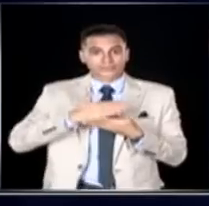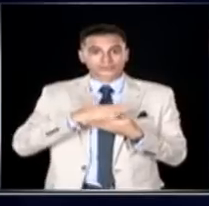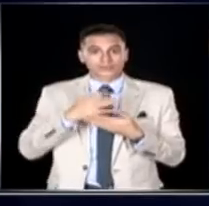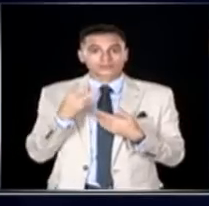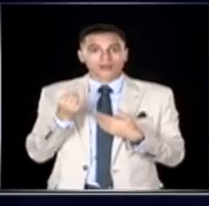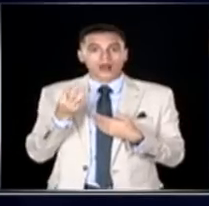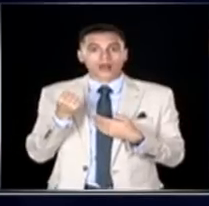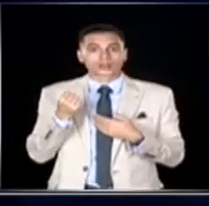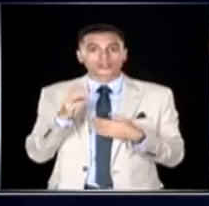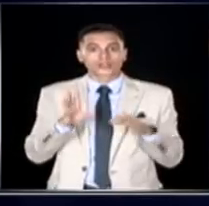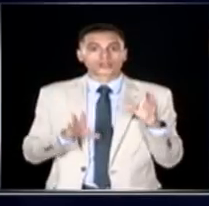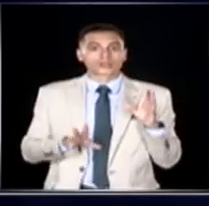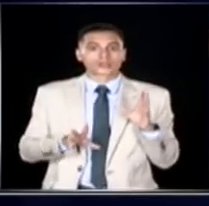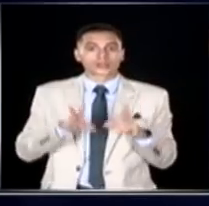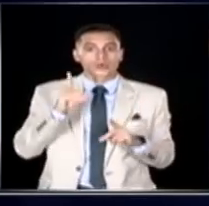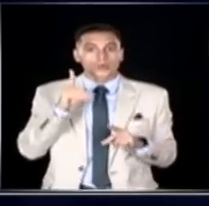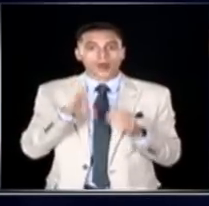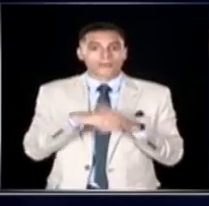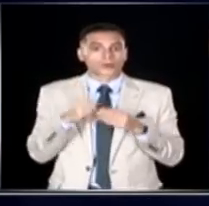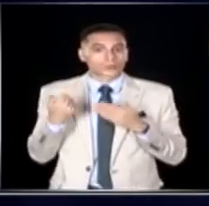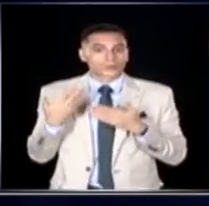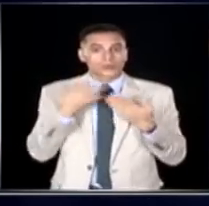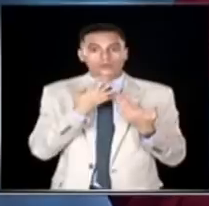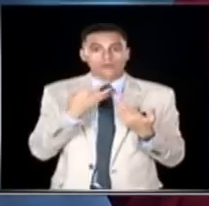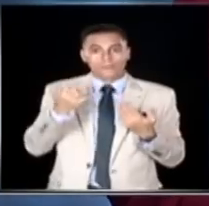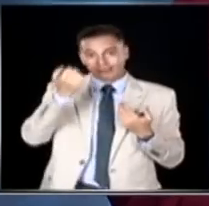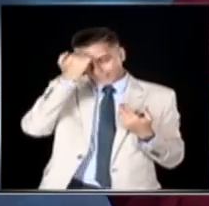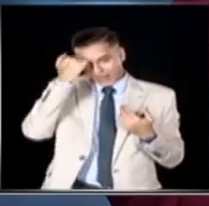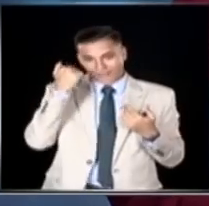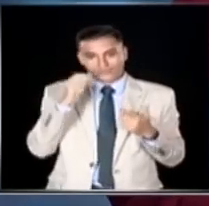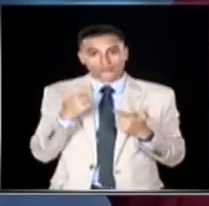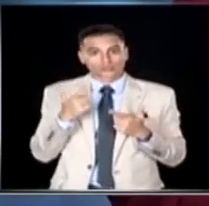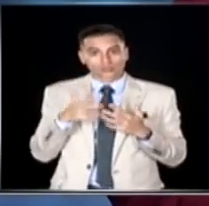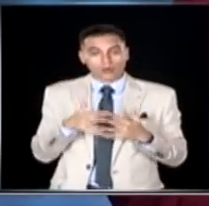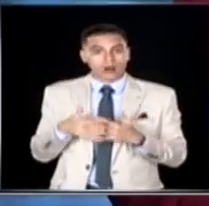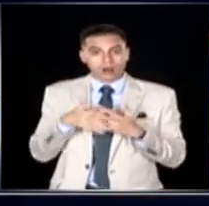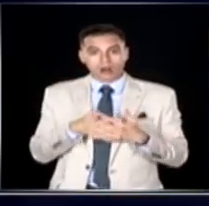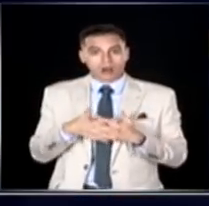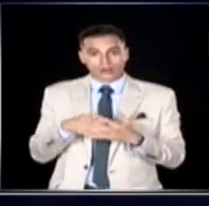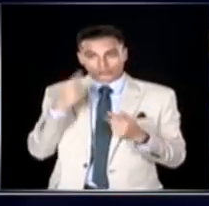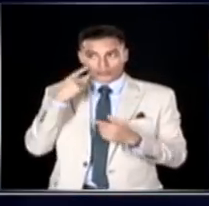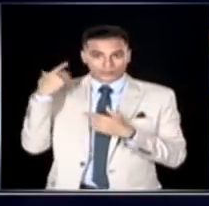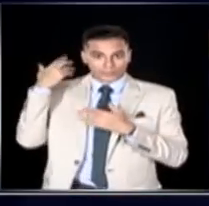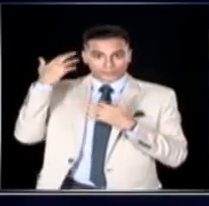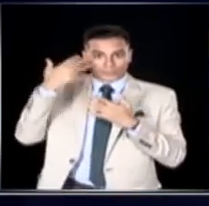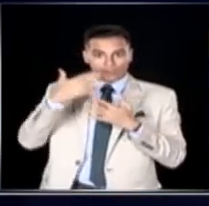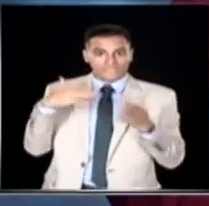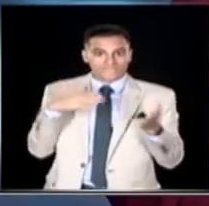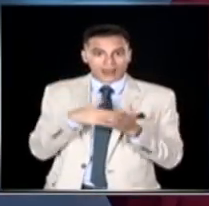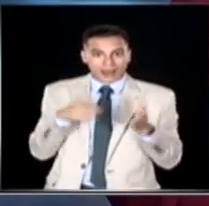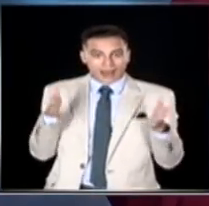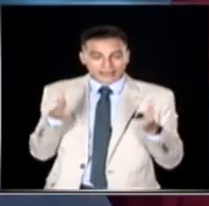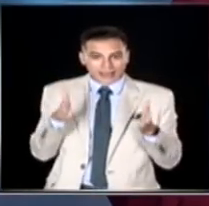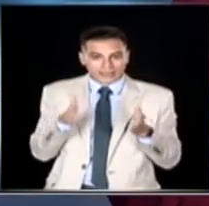طن. اتكلف 400,000 دولار. شايفين التطور حصل ازاي؟